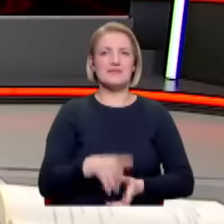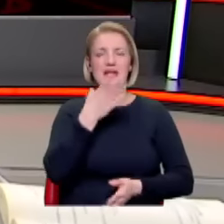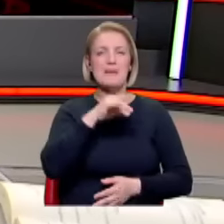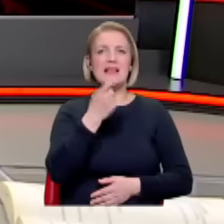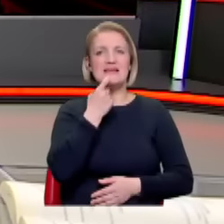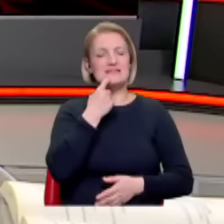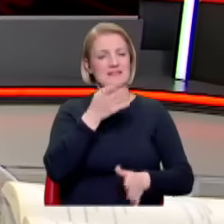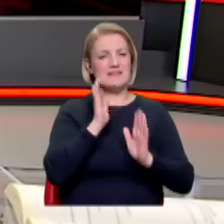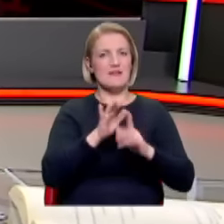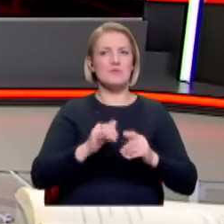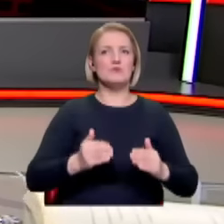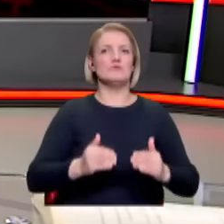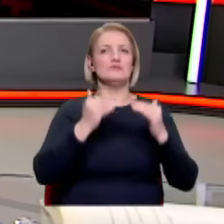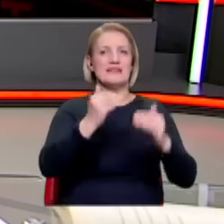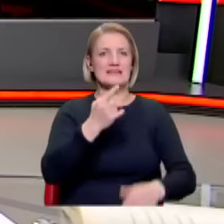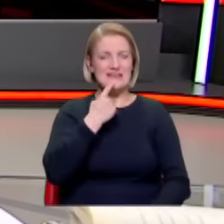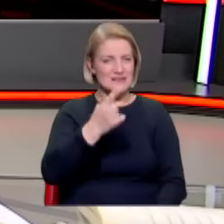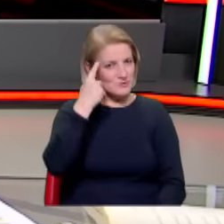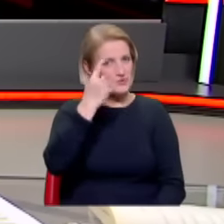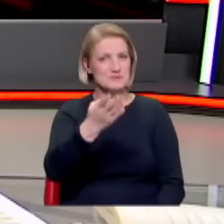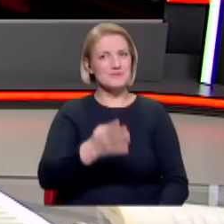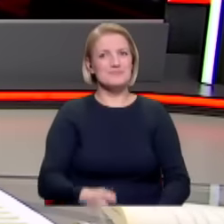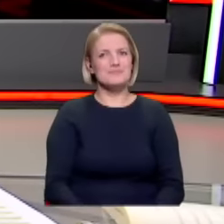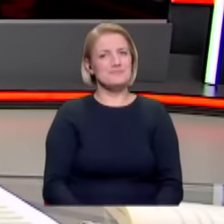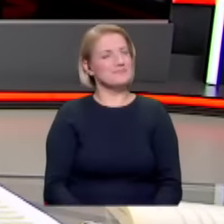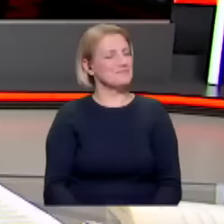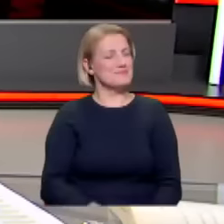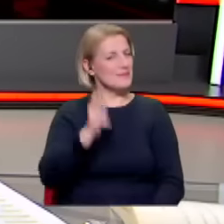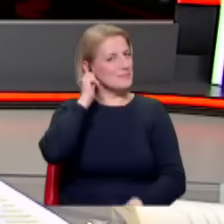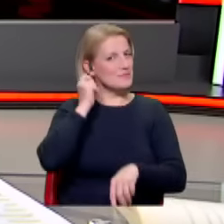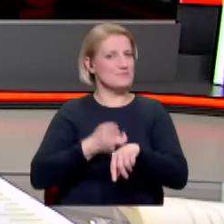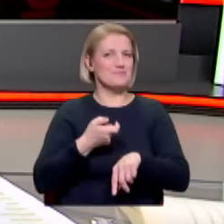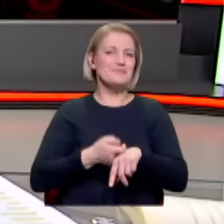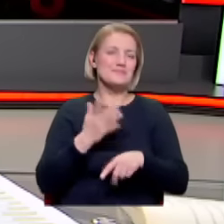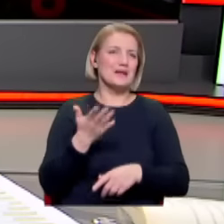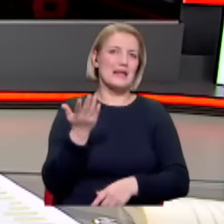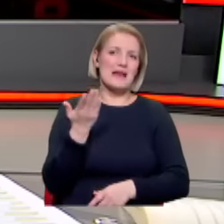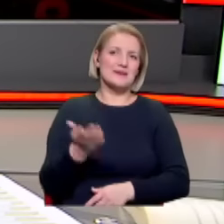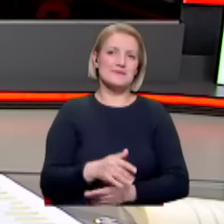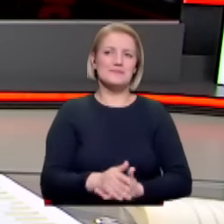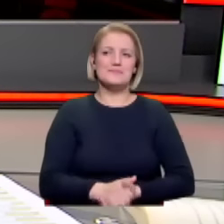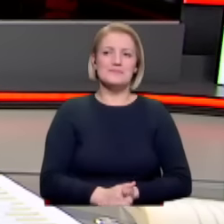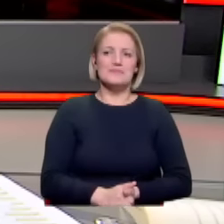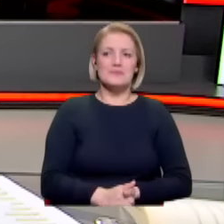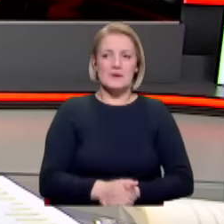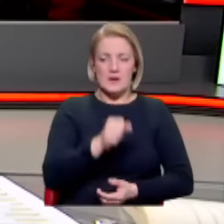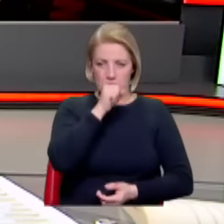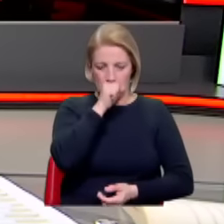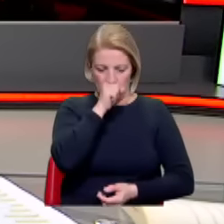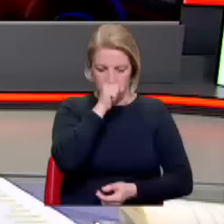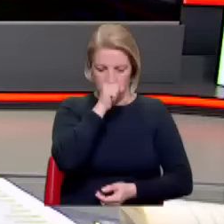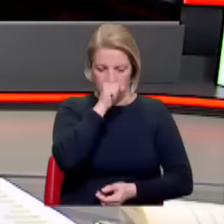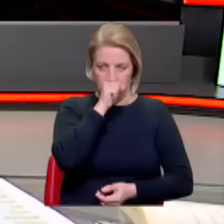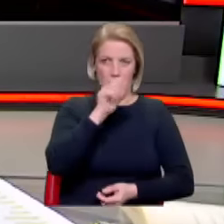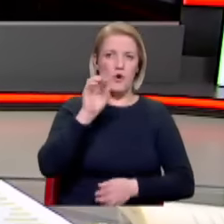Emekliler yılı devam ediyor. Uzattık dediklerini düşünün. Allah korusun. Daha neler. Daha neler. Ha